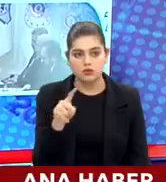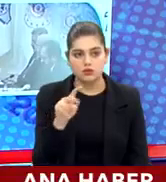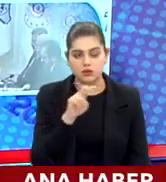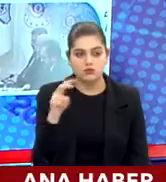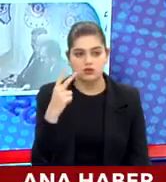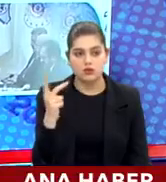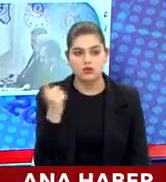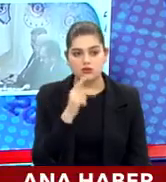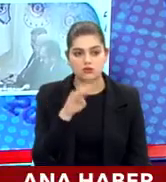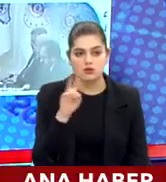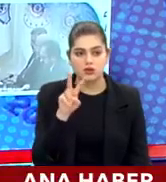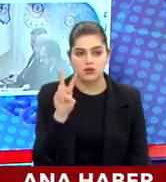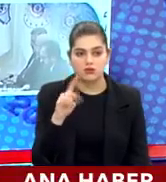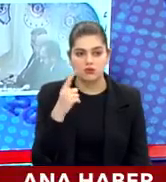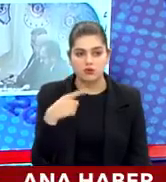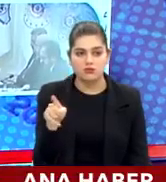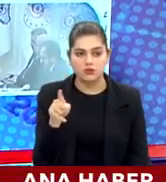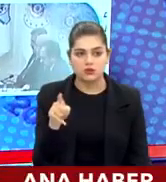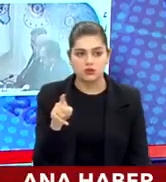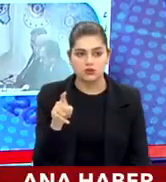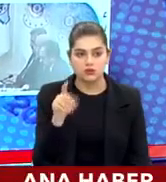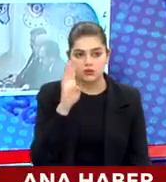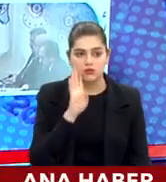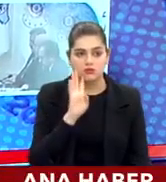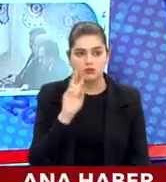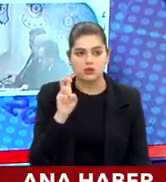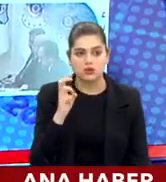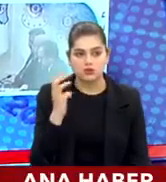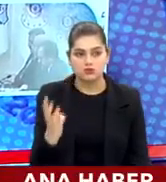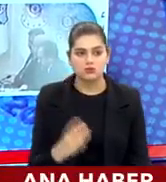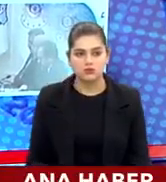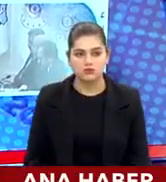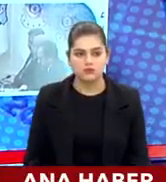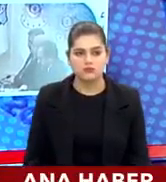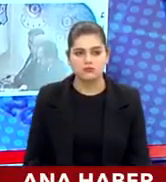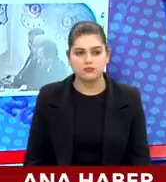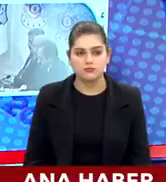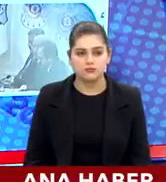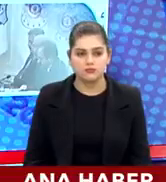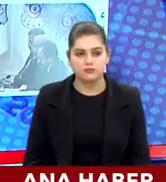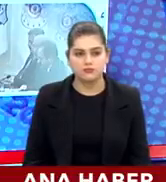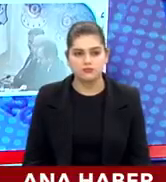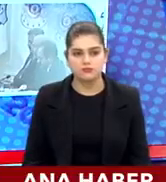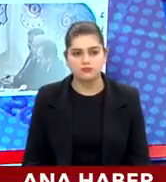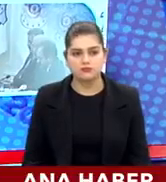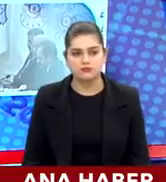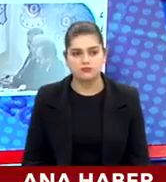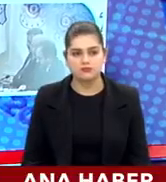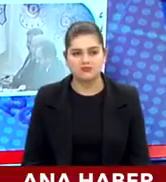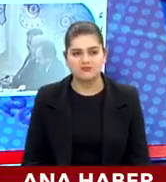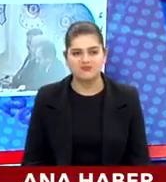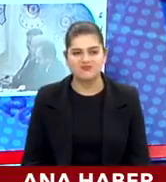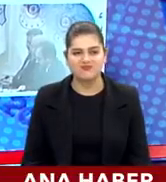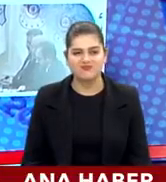202 olacak % 44 olursa 2483 olacak Ben ben kendi işte takım sohbetlerim bazı